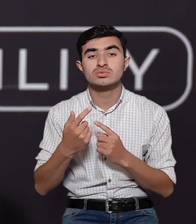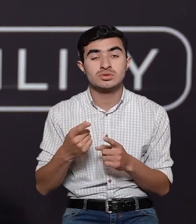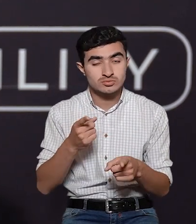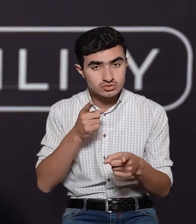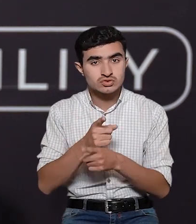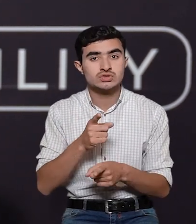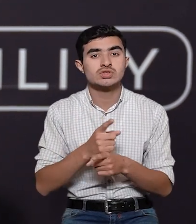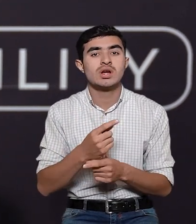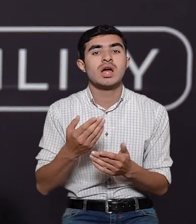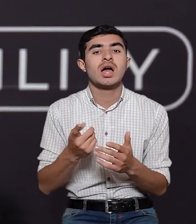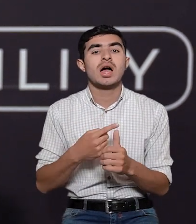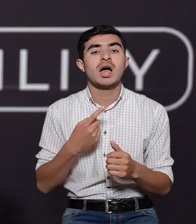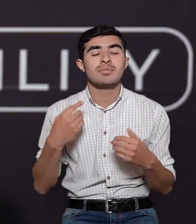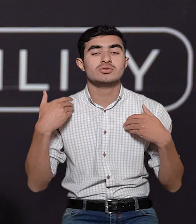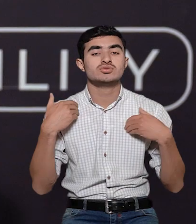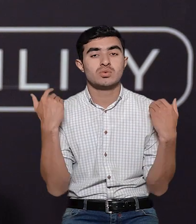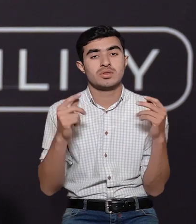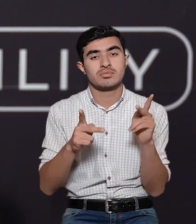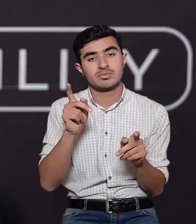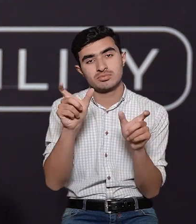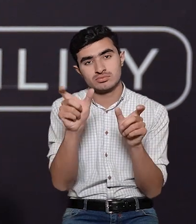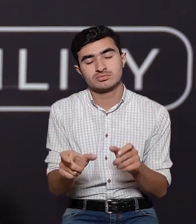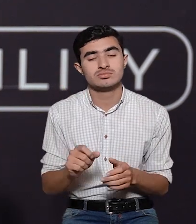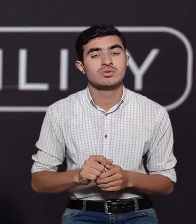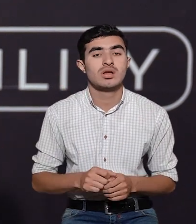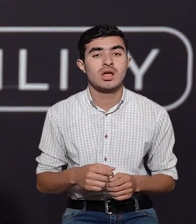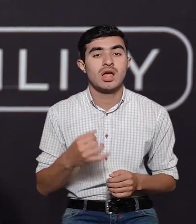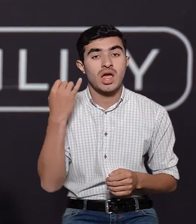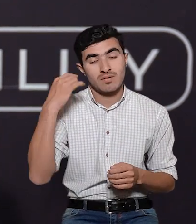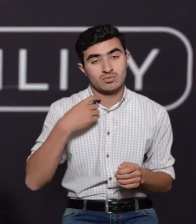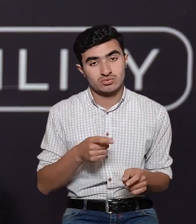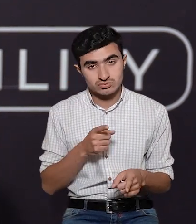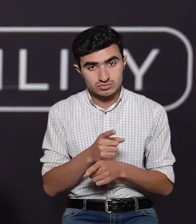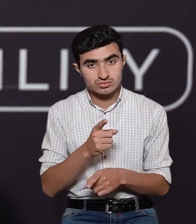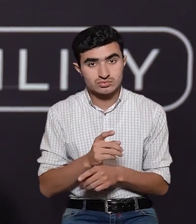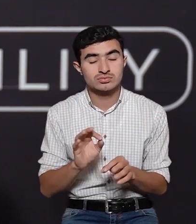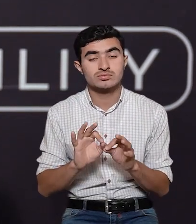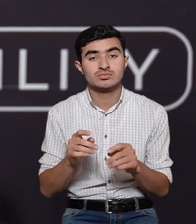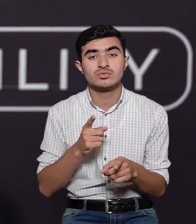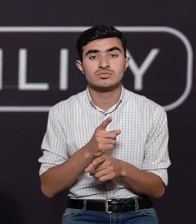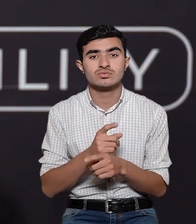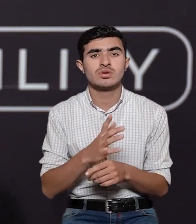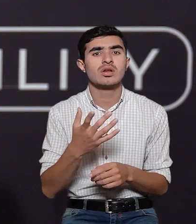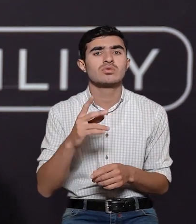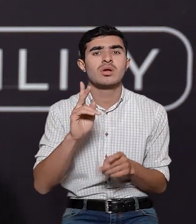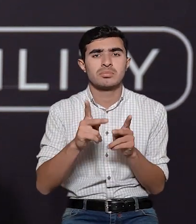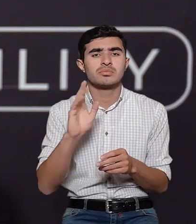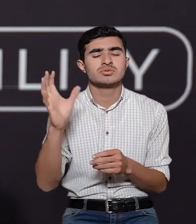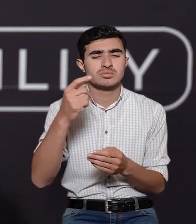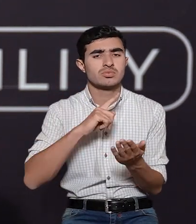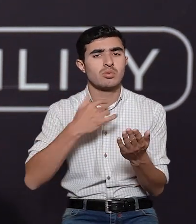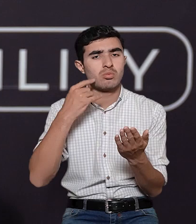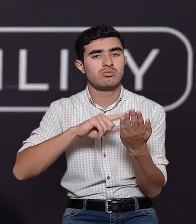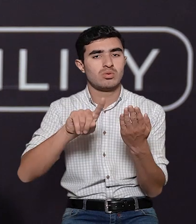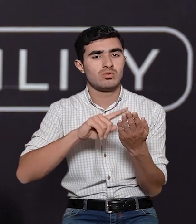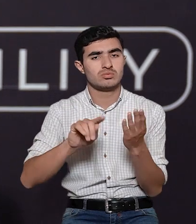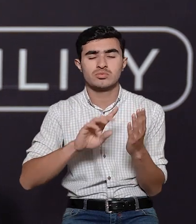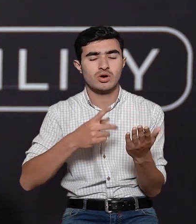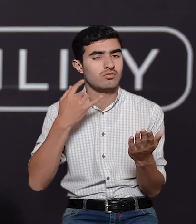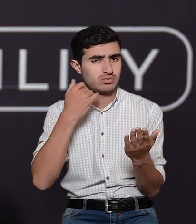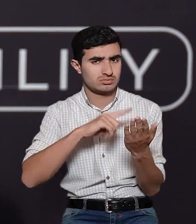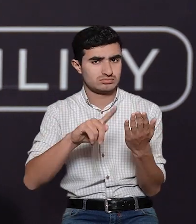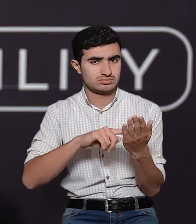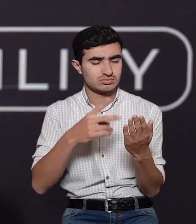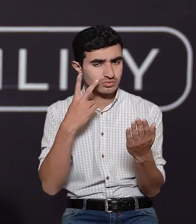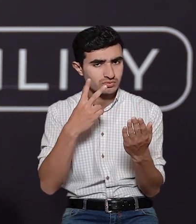کرنا ہے. اب کن چیزوں میں ٹرین کرنا ہے اور یوتھ کیا کر سکتا ہے؟ کیا ہر وقت ہم صرف فون پہ رہیں گے؟ لیکن فون پہ بھی ہم بامقصد چیزیں کر سکتے ہیں. اسی